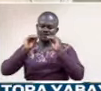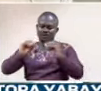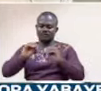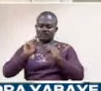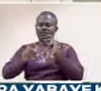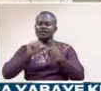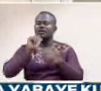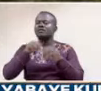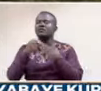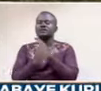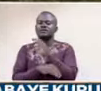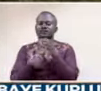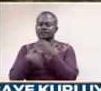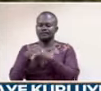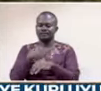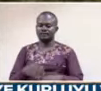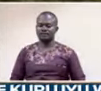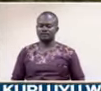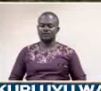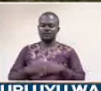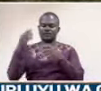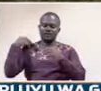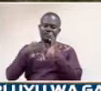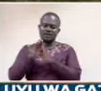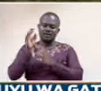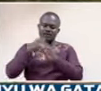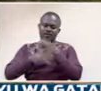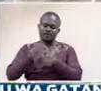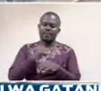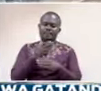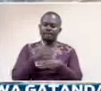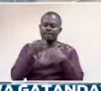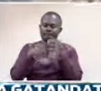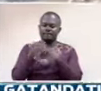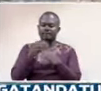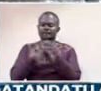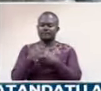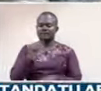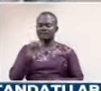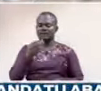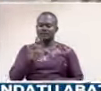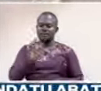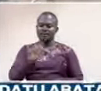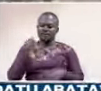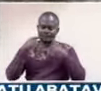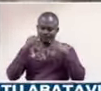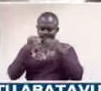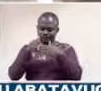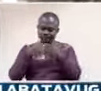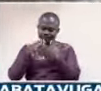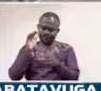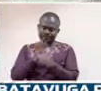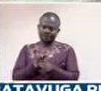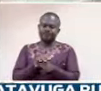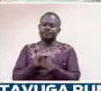n'abanyamahanga tukigira mu ruganda. Umuyobozi ushinzwe iterambere ry'inganda muri Minisiteri y'Ubucuruzi n'Inganda Mugwiza Telesfor avuga ko inzitizi zikomeye